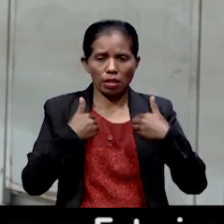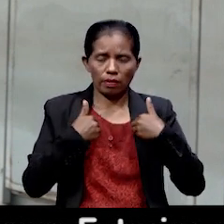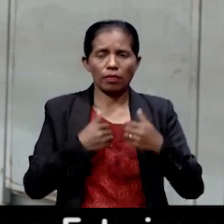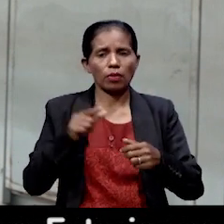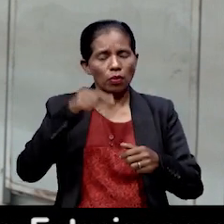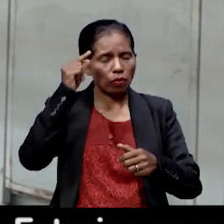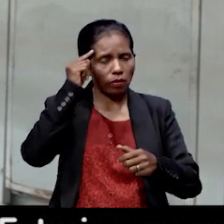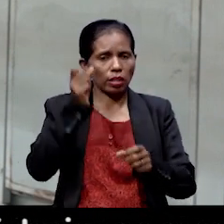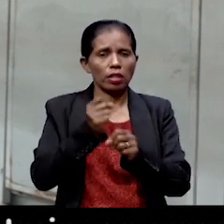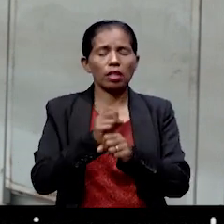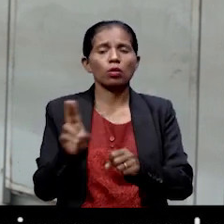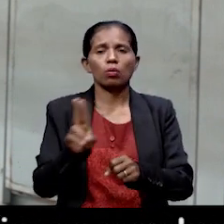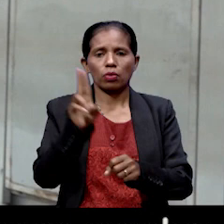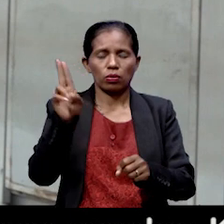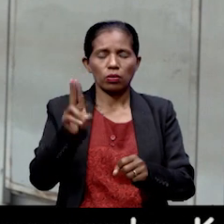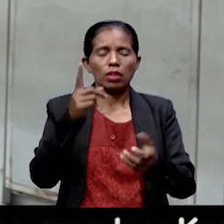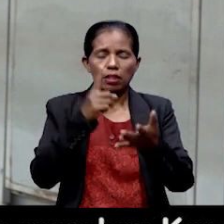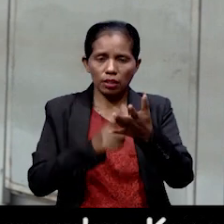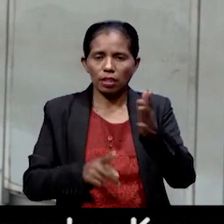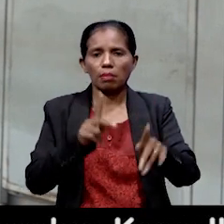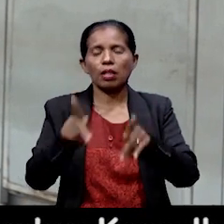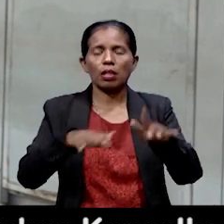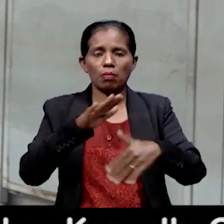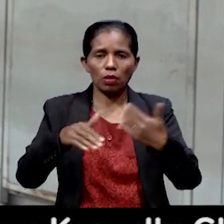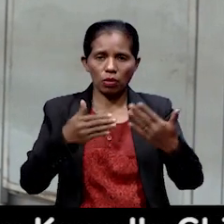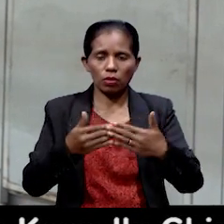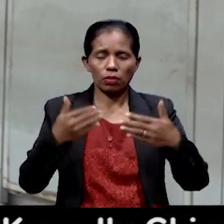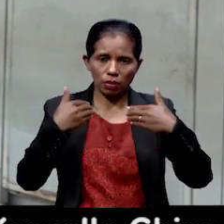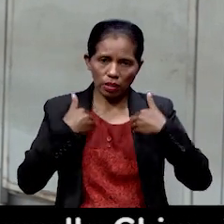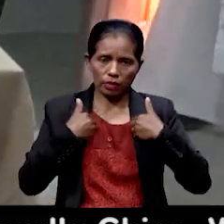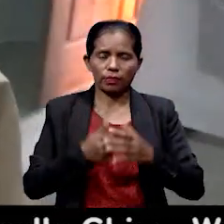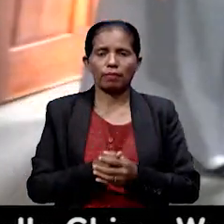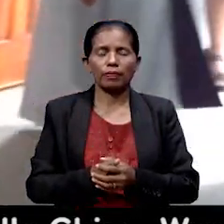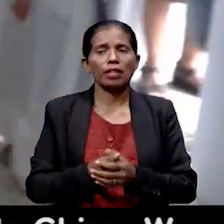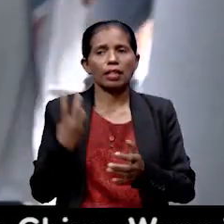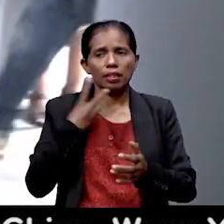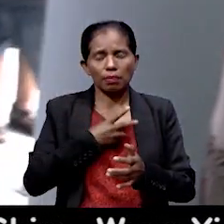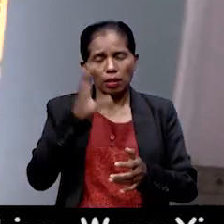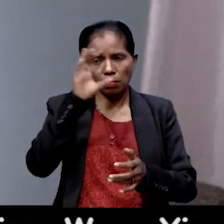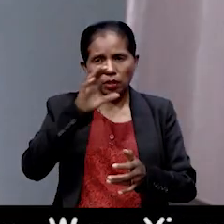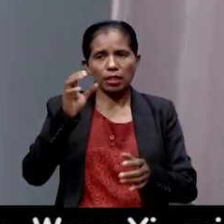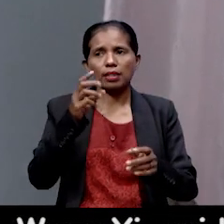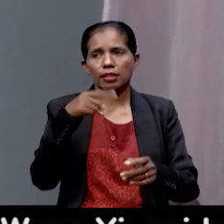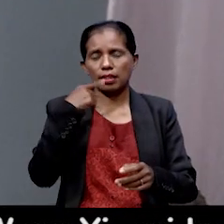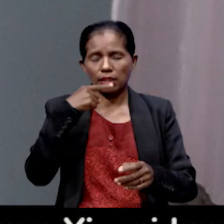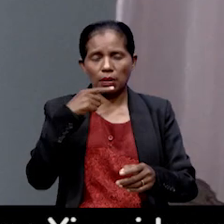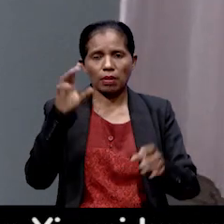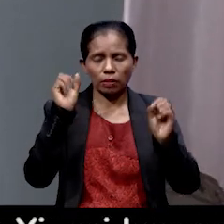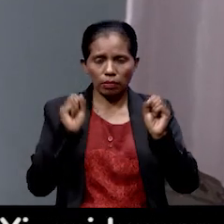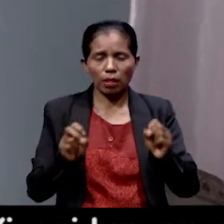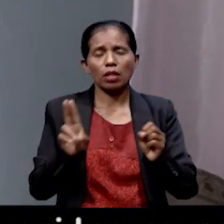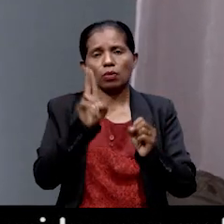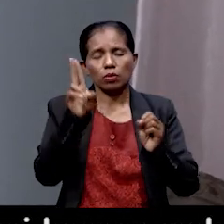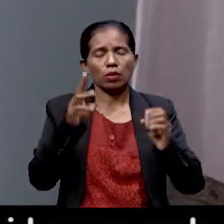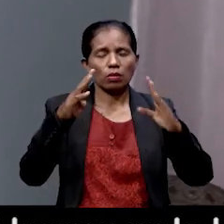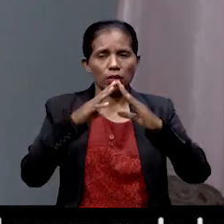halo gestão e gere de saida mak pou nian ita bele identifica se se maka merece liu para umane ne kata kita